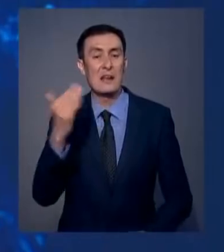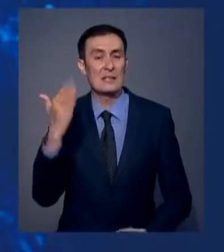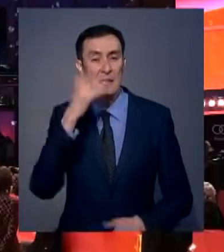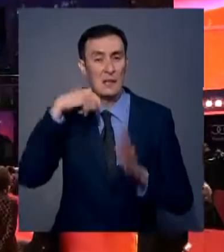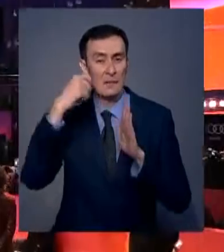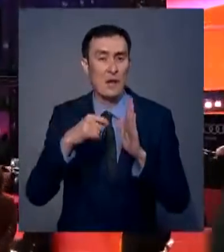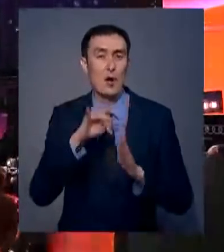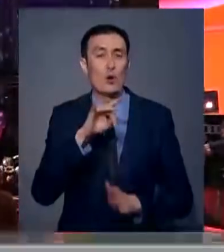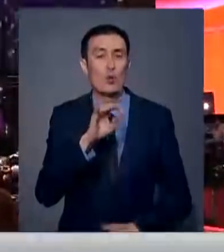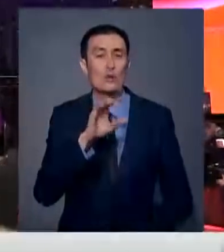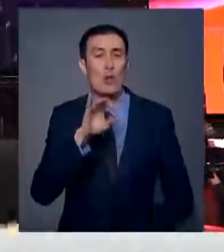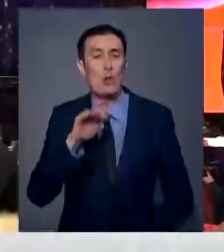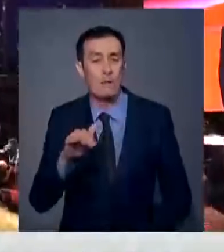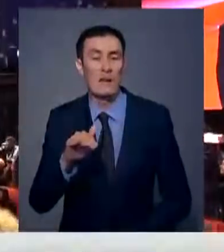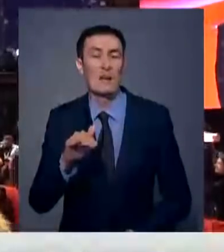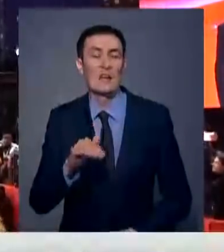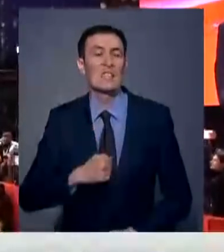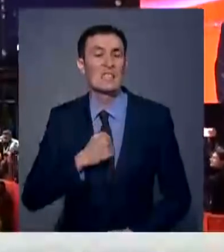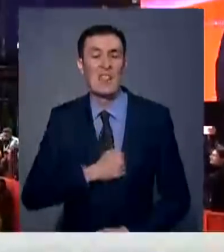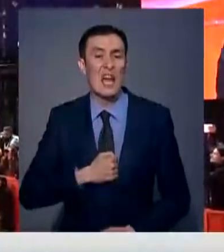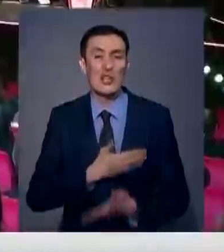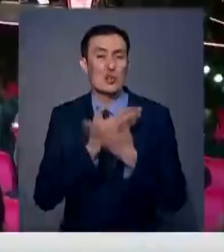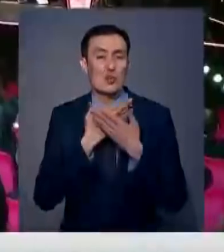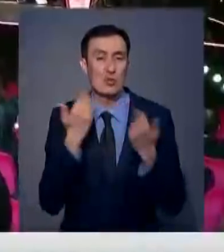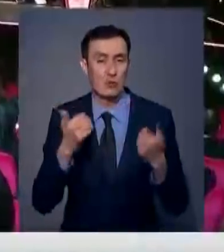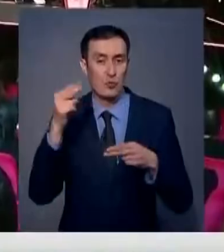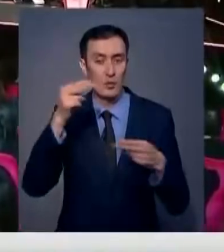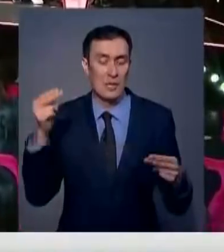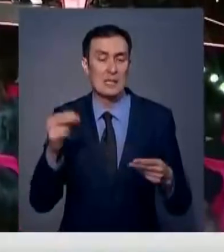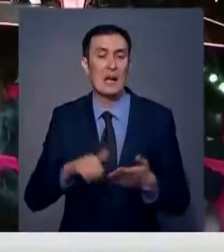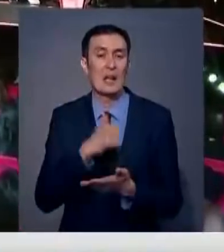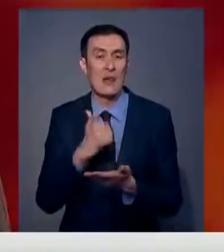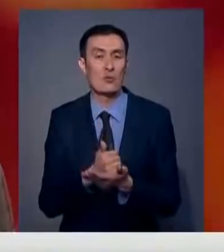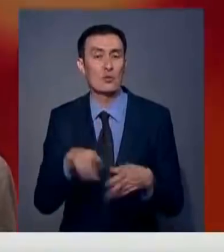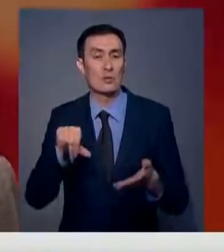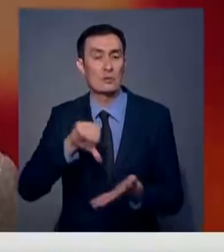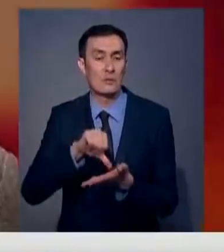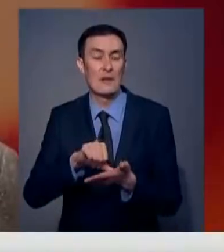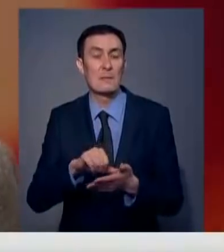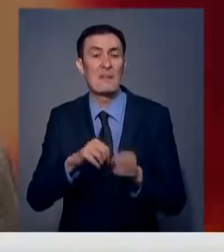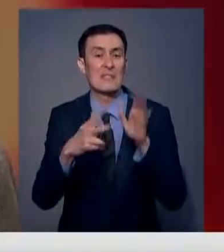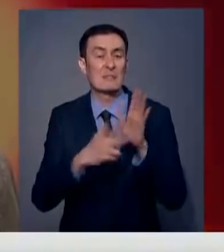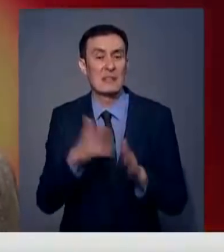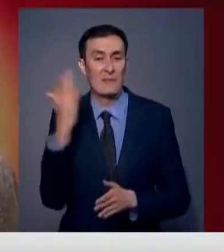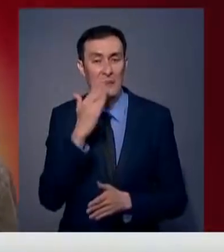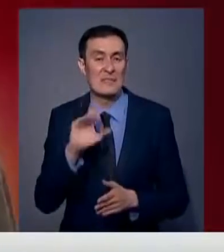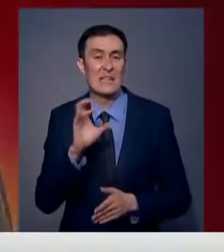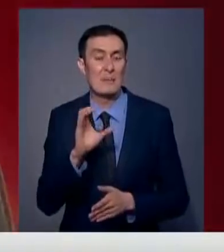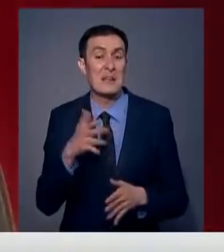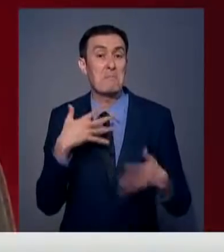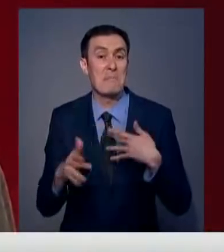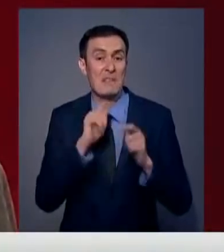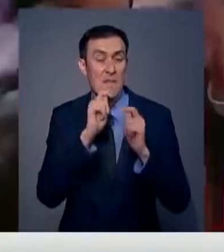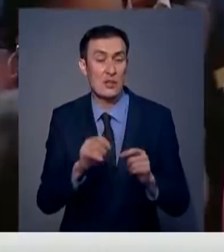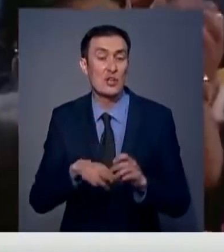режиссера Мохаммада Русалов «Зла не существует». Всего же за главную награду боролись 18 фильмов. Обладателями «Серебряных медведей»